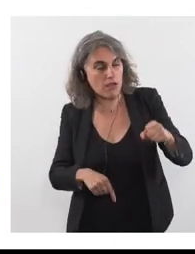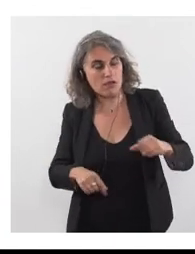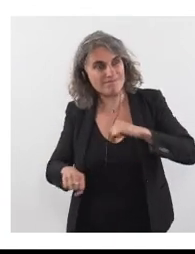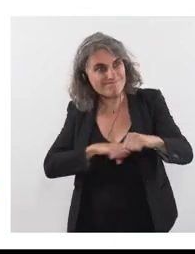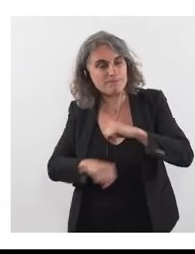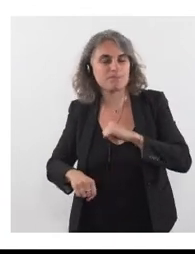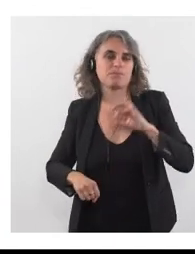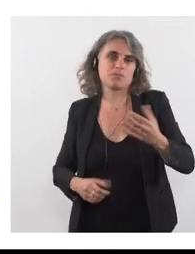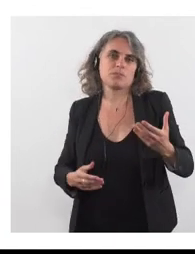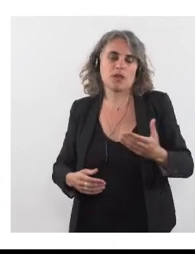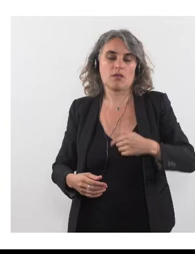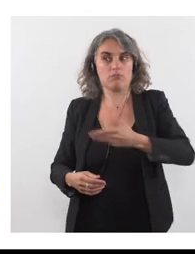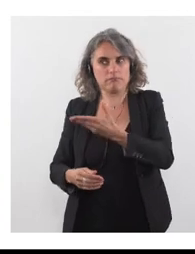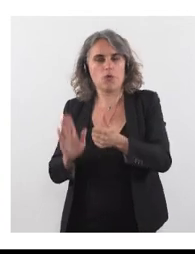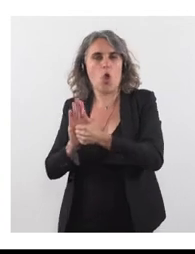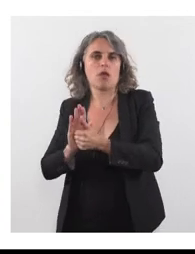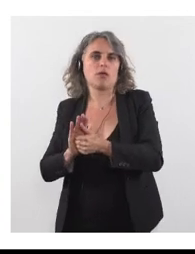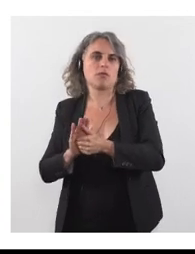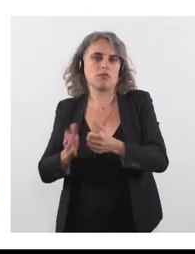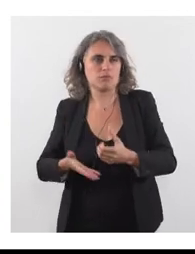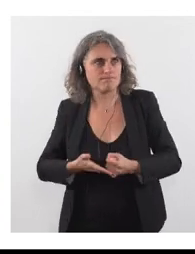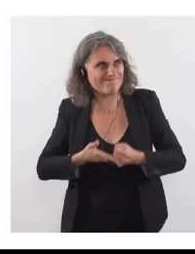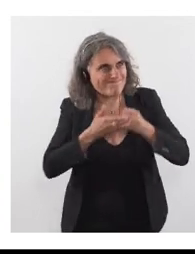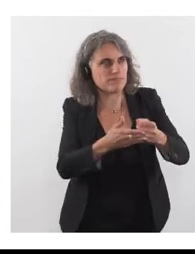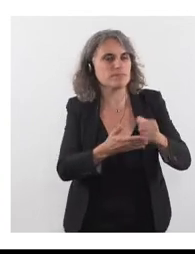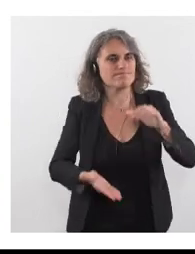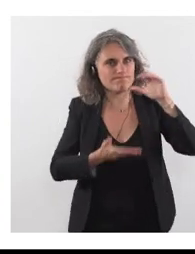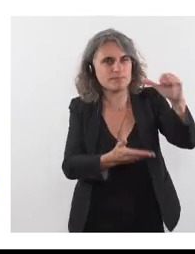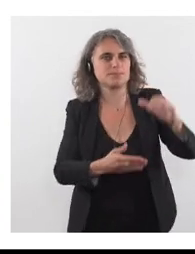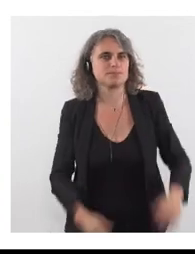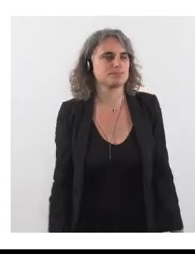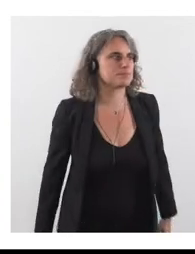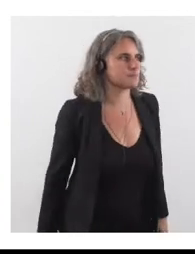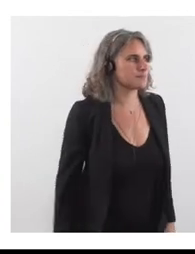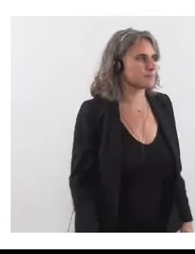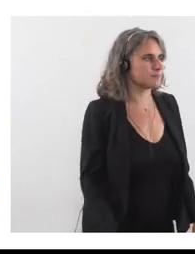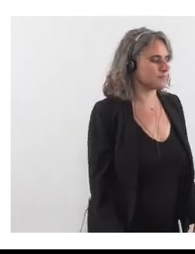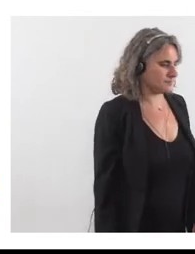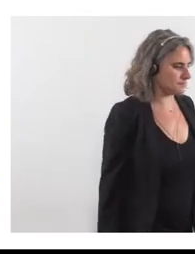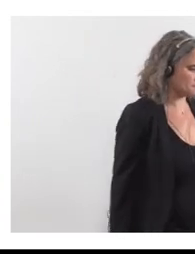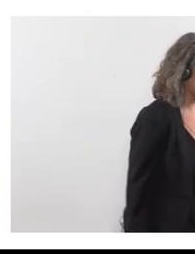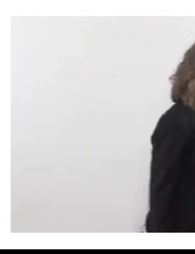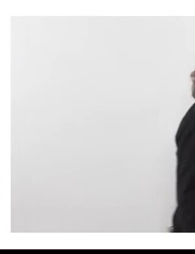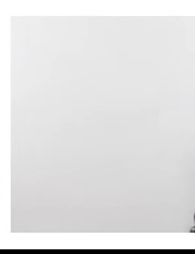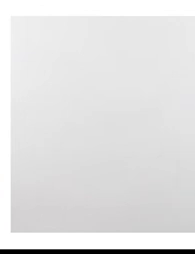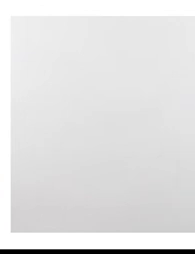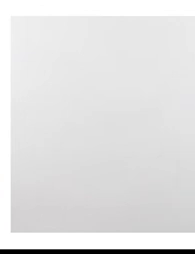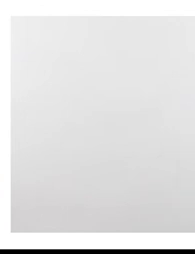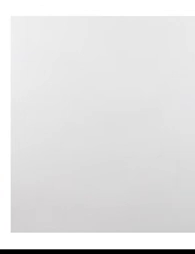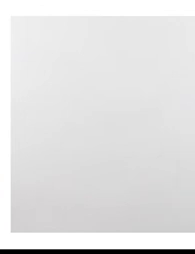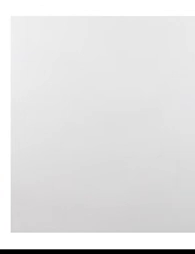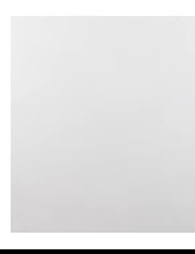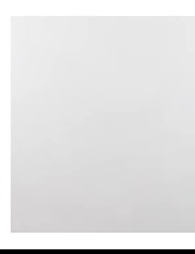être alimentées par l'expertise de l'organisme. Karen, it's your turn.